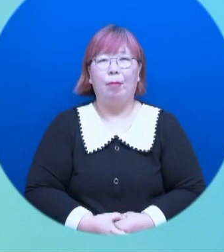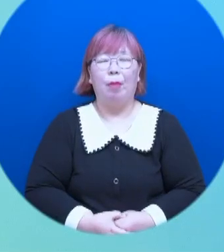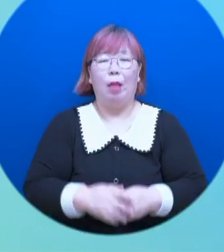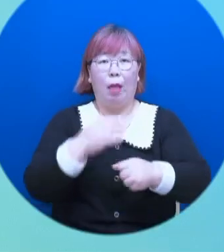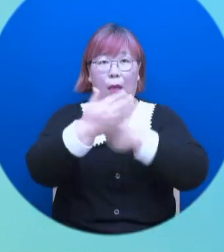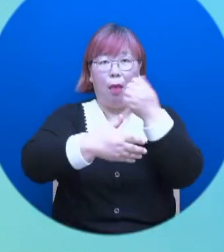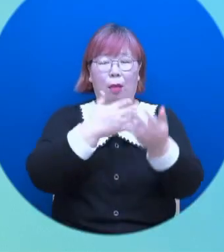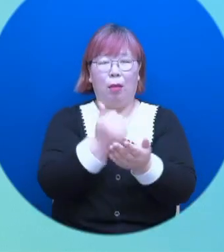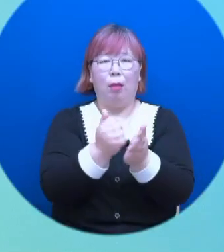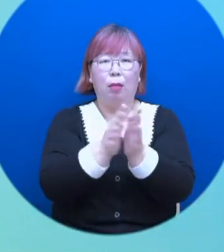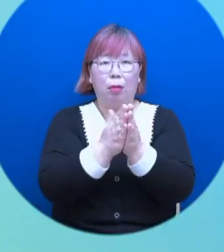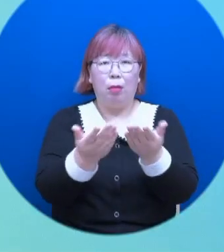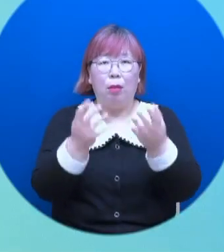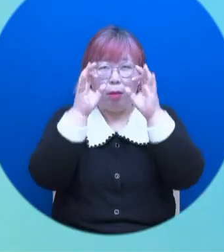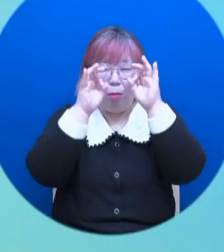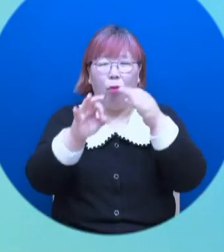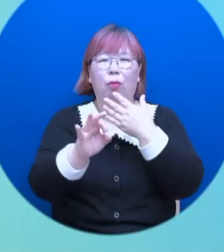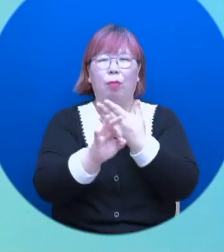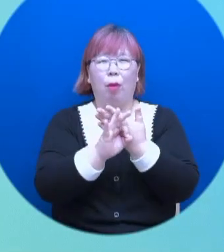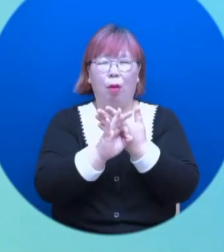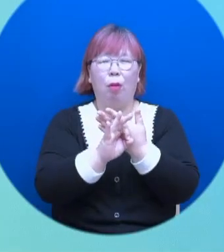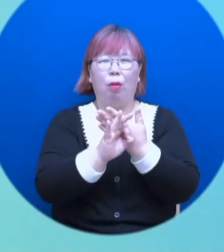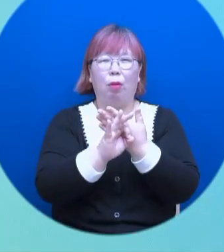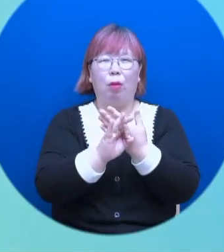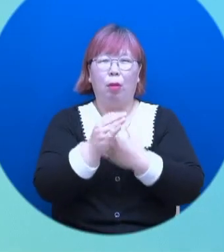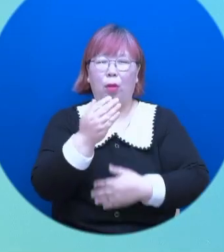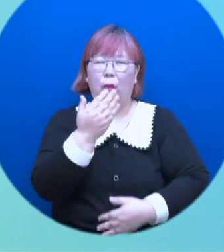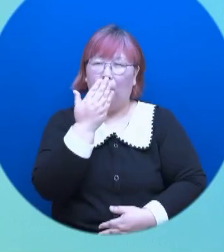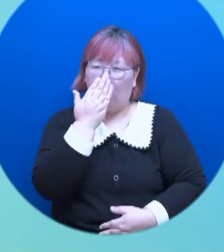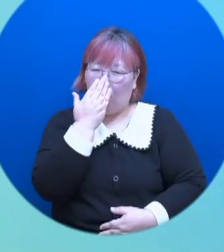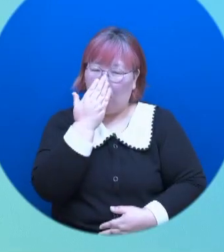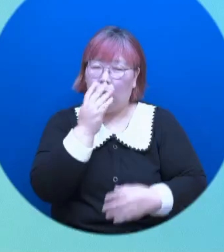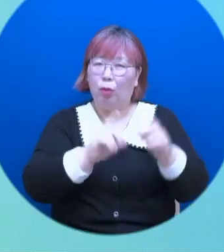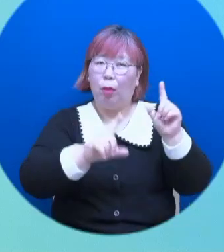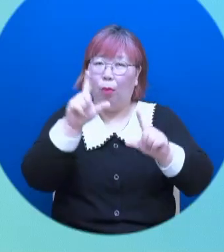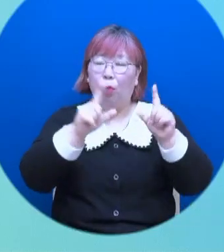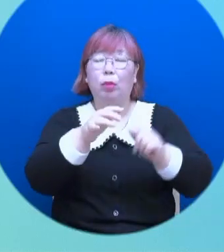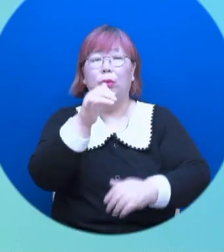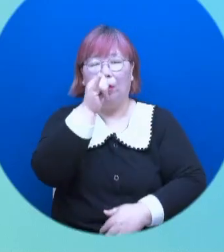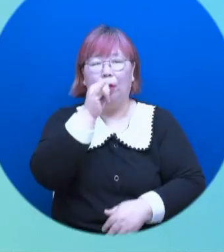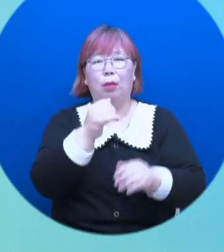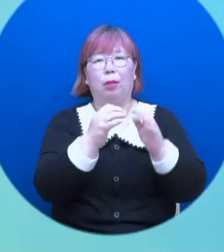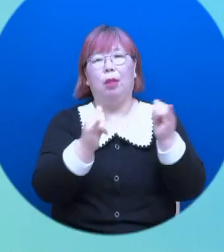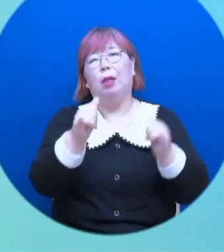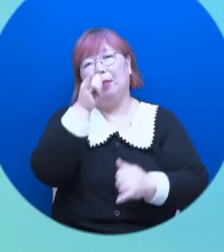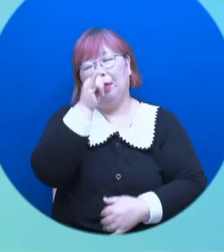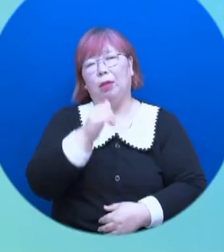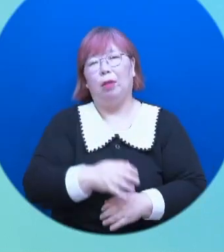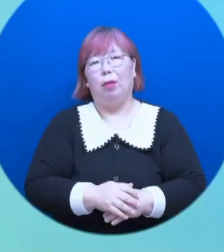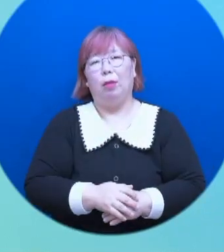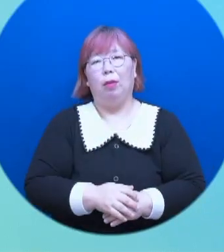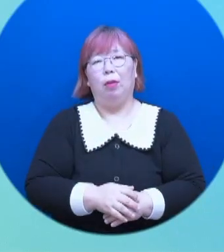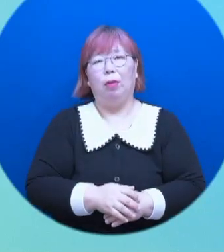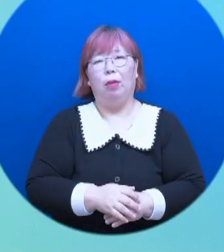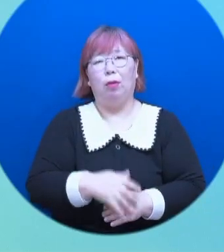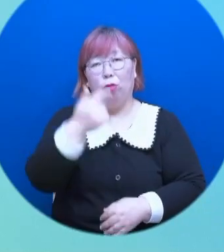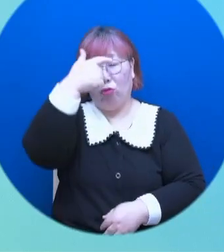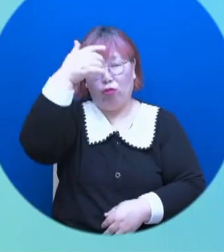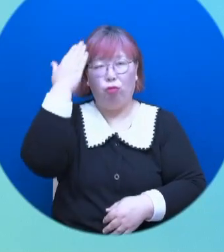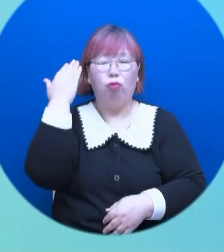보면 참 겸손해 보이는 한 사람이 나옵니다. 바로 구약